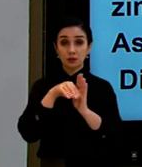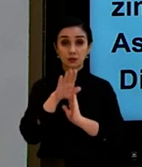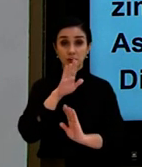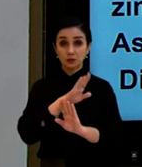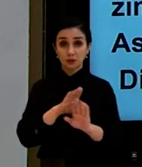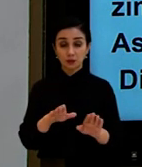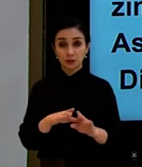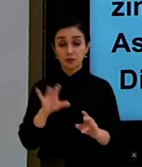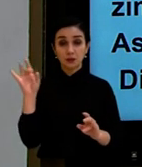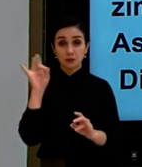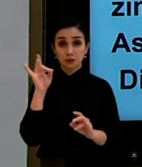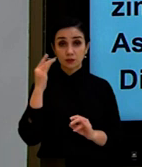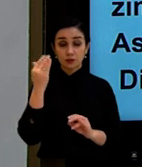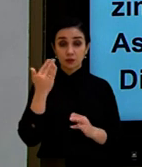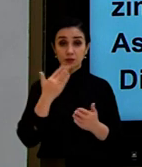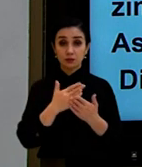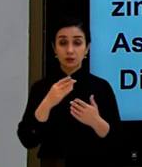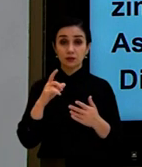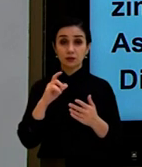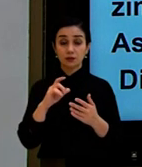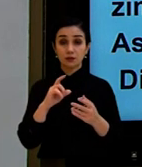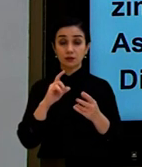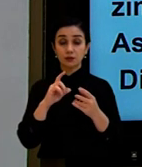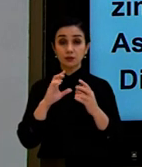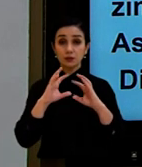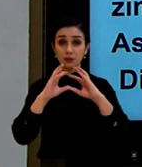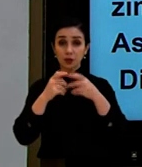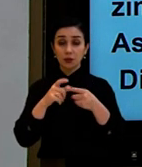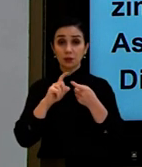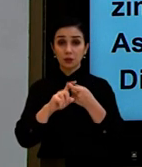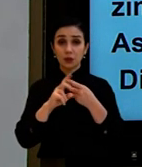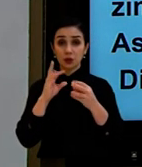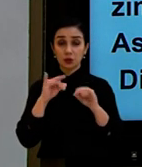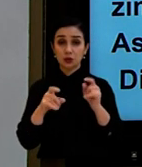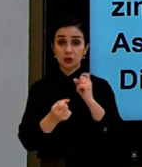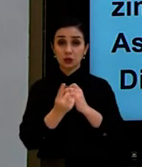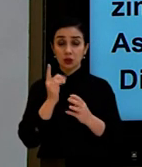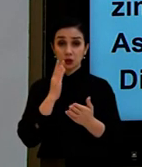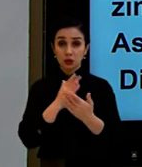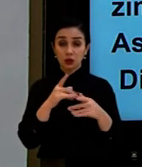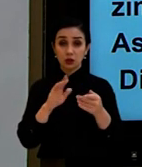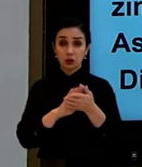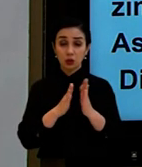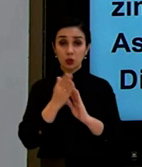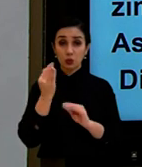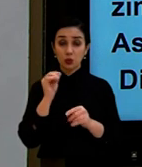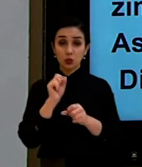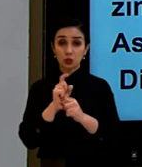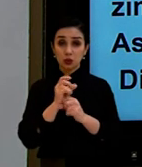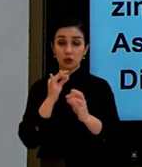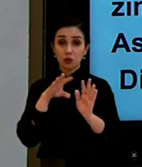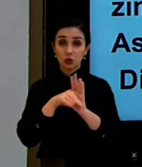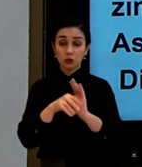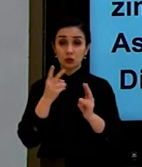kiritilmaydi. Respublikadagi epidemiologik vaziyat va sharoitdan kelib chiqib, ushbu buyruqqa o'zgartirish